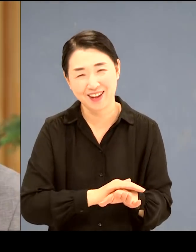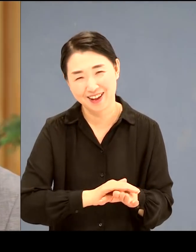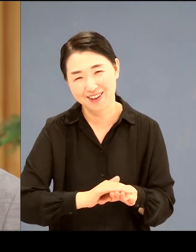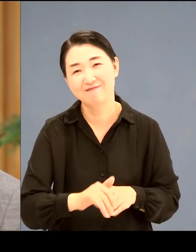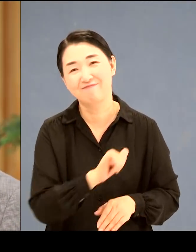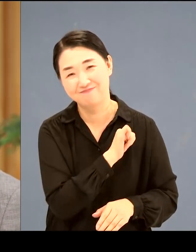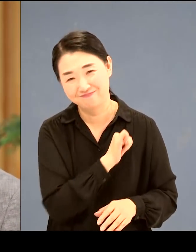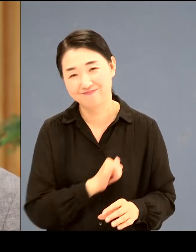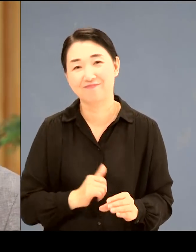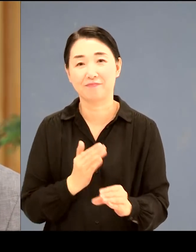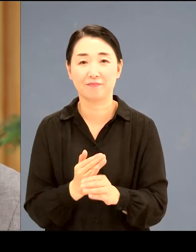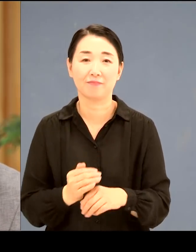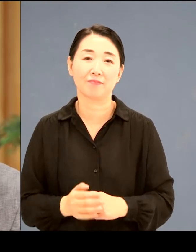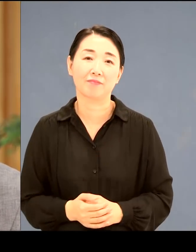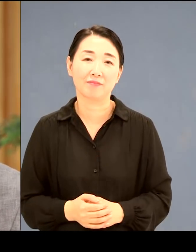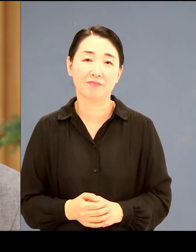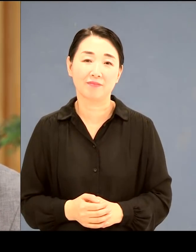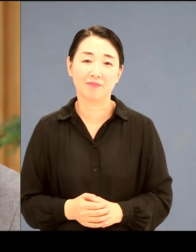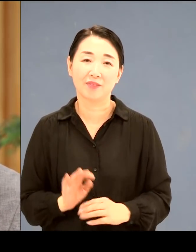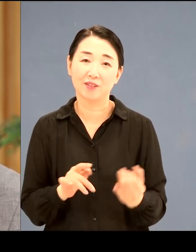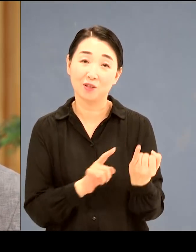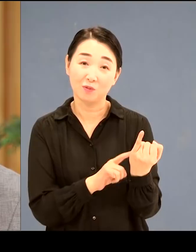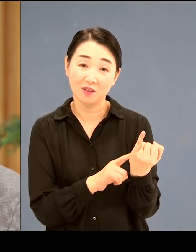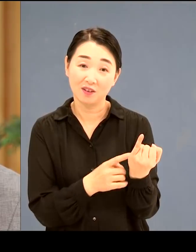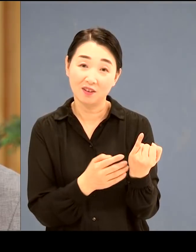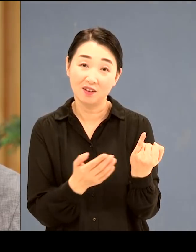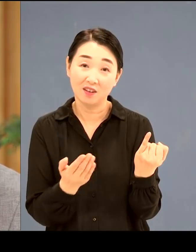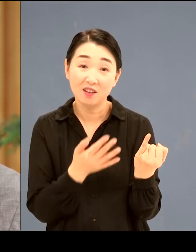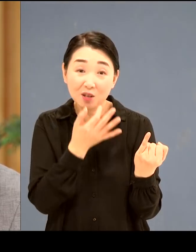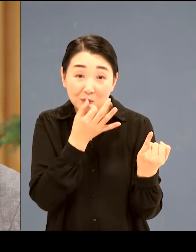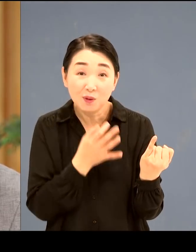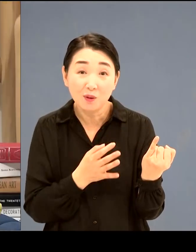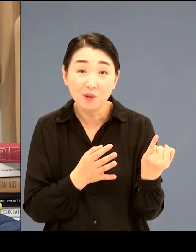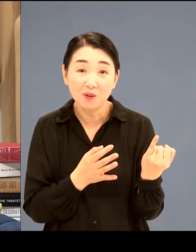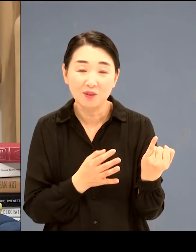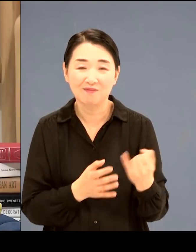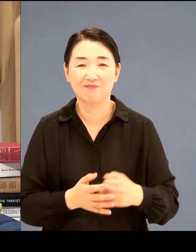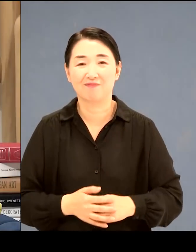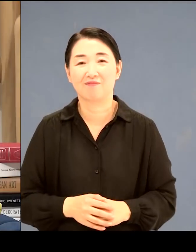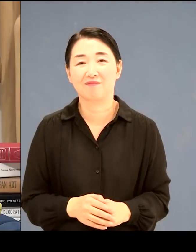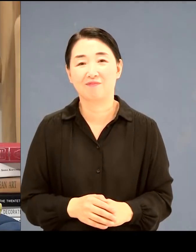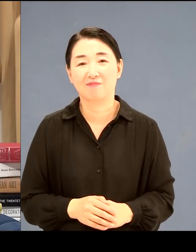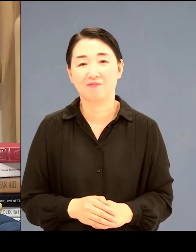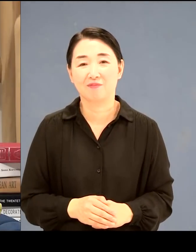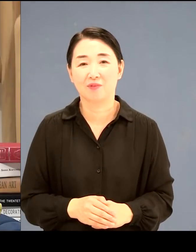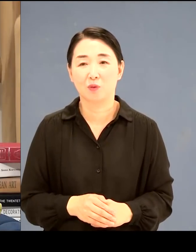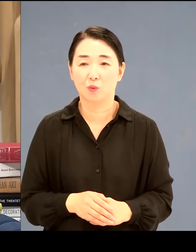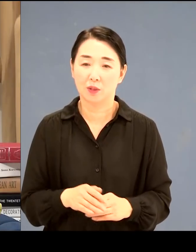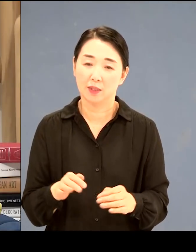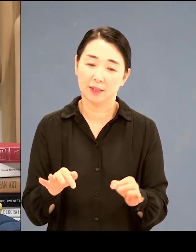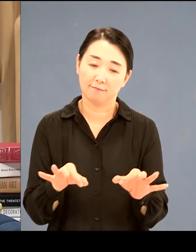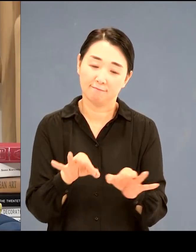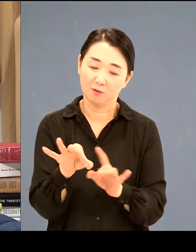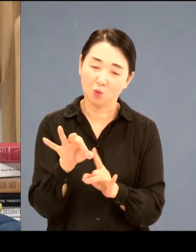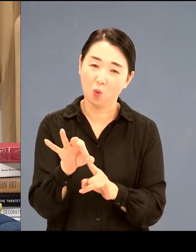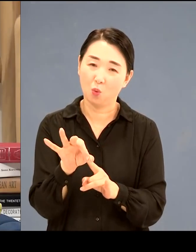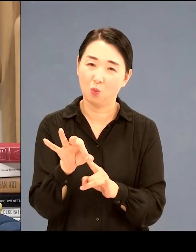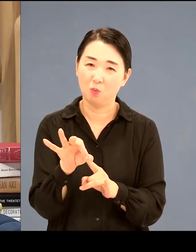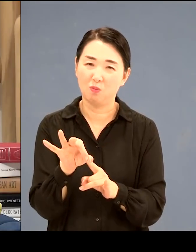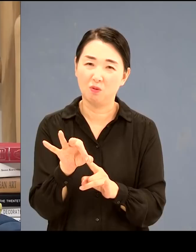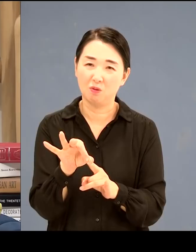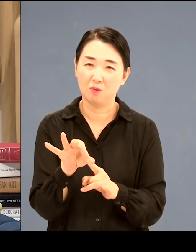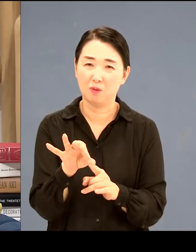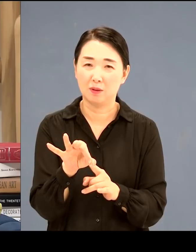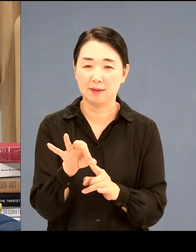그 집사님 하시는 일도 좀 많이 힘드셨어요? 저희가 재정 훈련 받으면서 갑자기